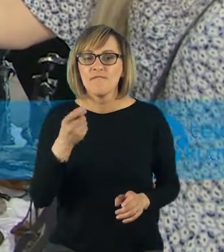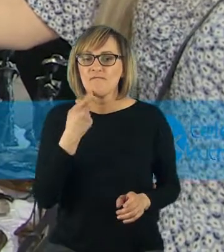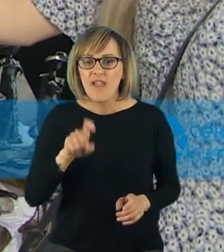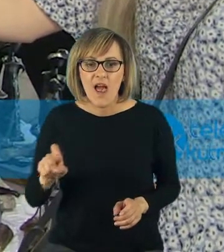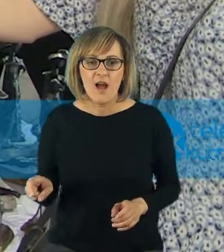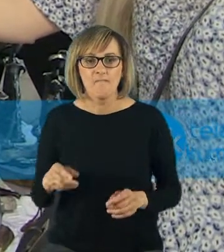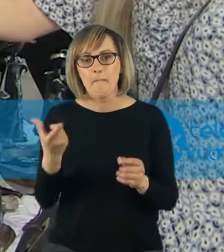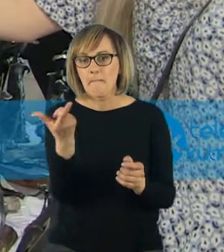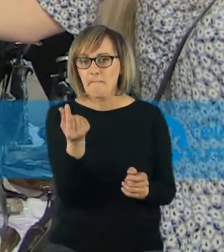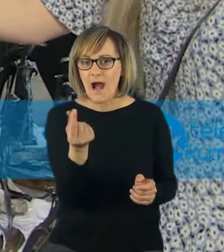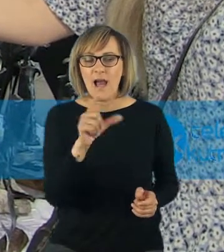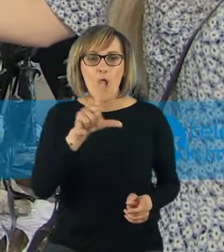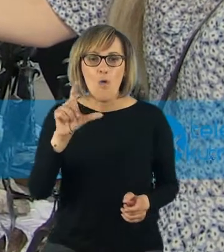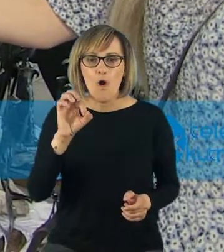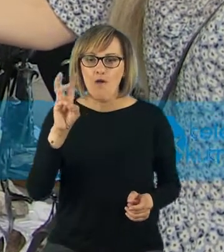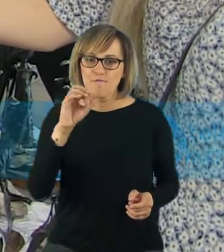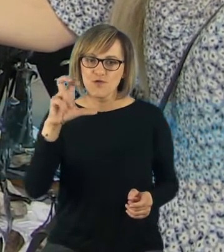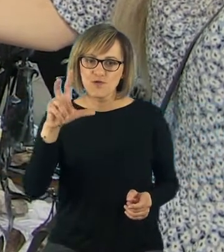parę łęczycką.